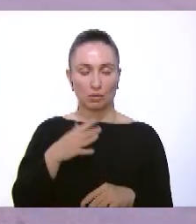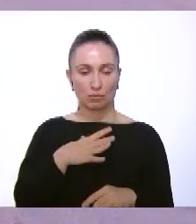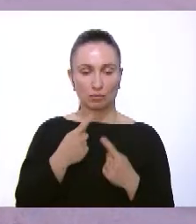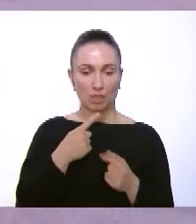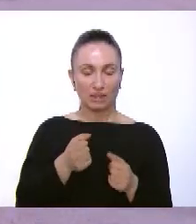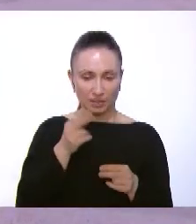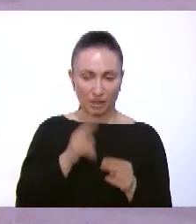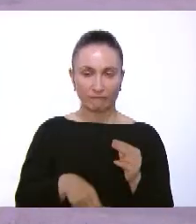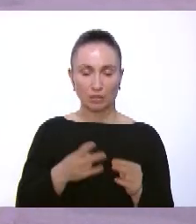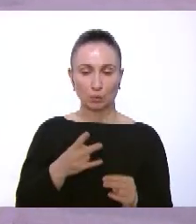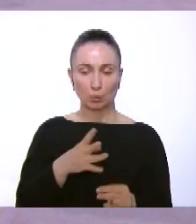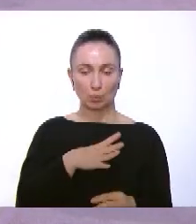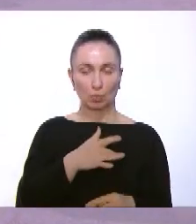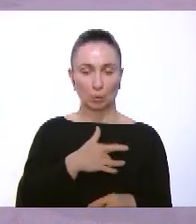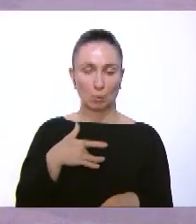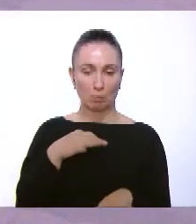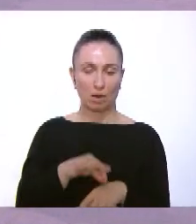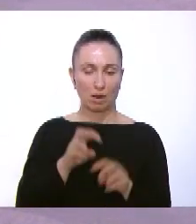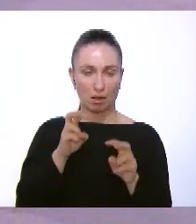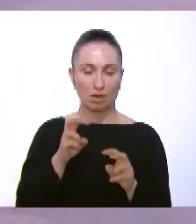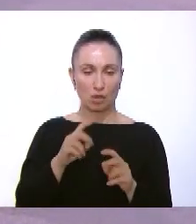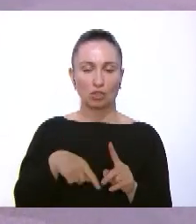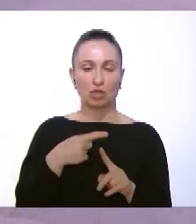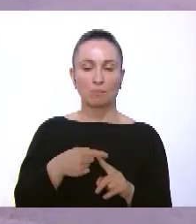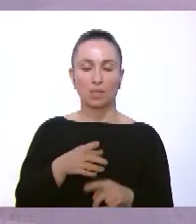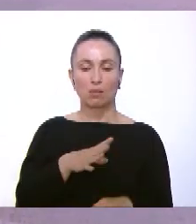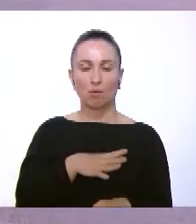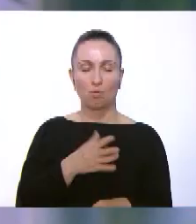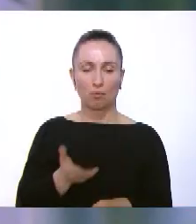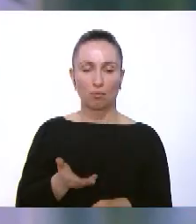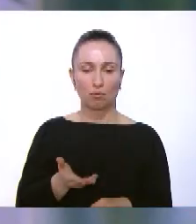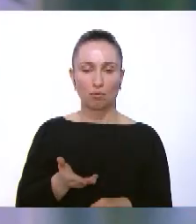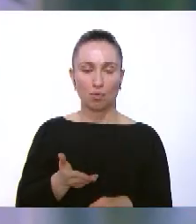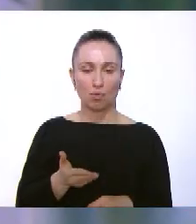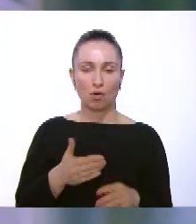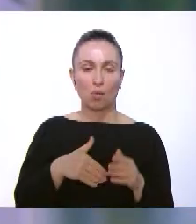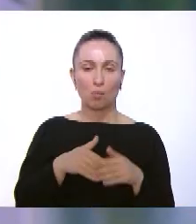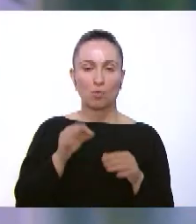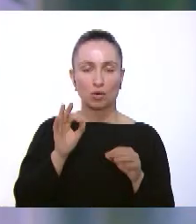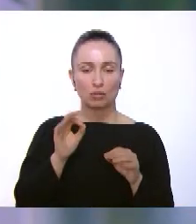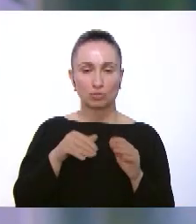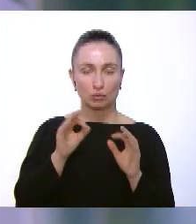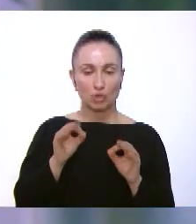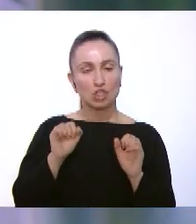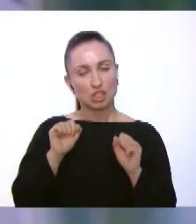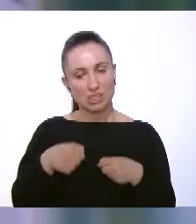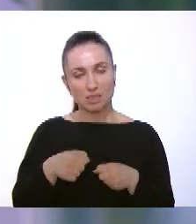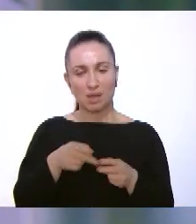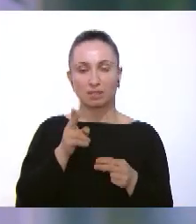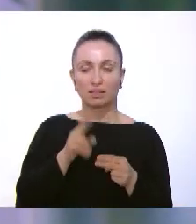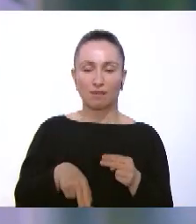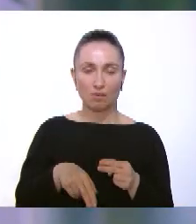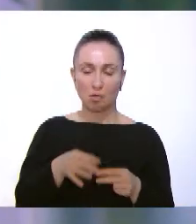დავასრულოთ როგორმე ტუბერკულოზი. შემდეგ იყო ლაპარაკი უბრალოდ შესაძლებელია დავასრულოთ.